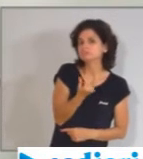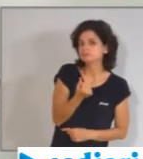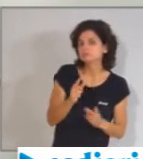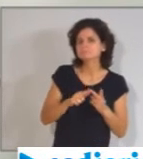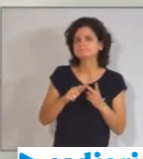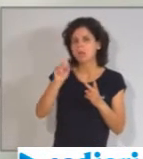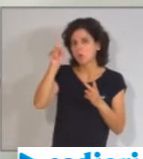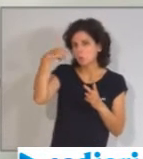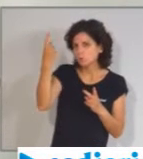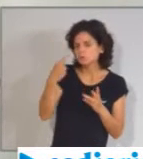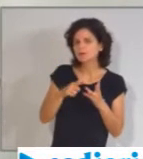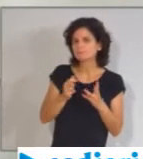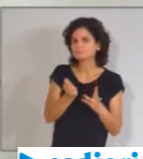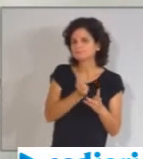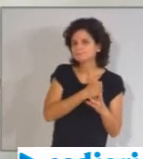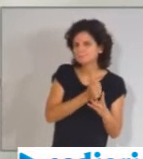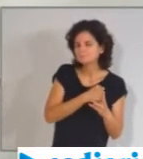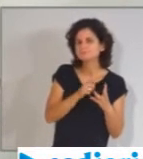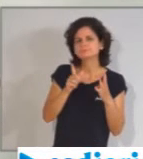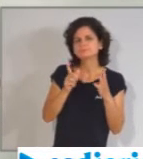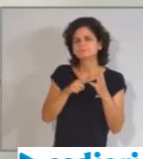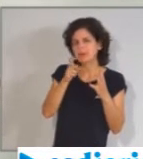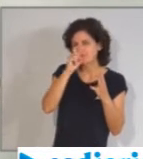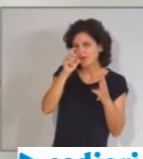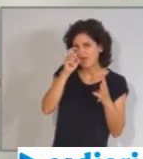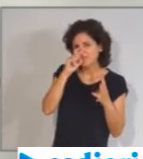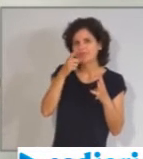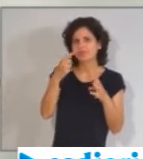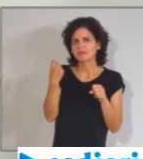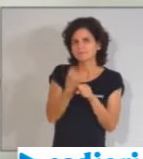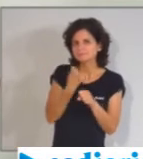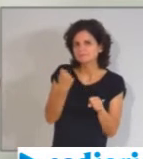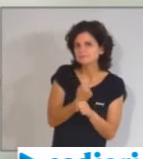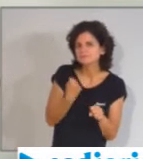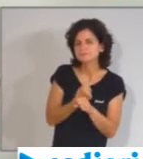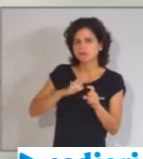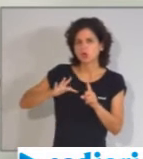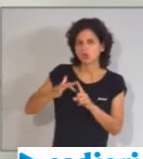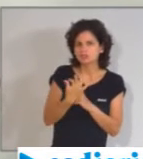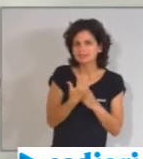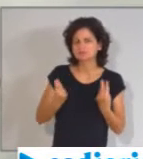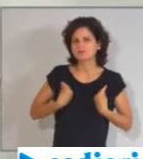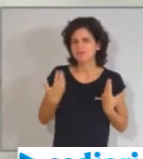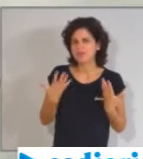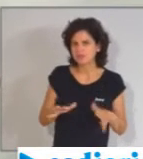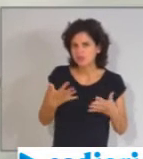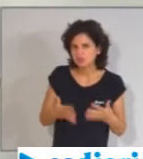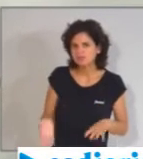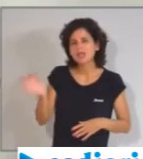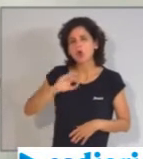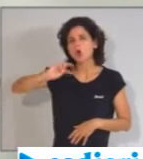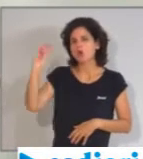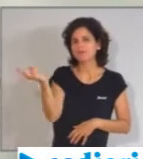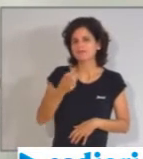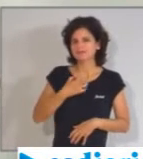ètnic, situació administrativa, identitat de gènere, orientació sexual, context en el que viuen o si tenen una